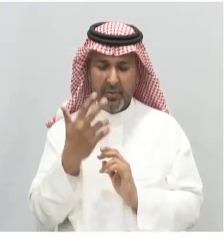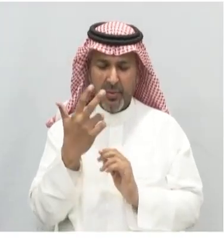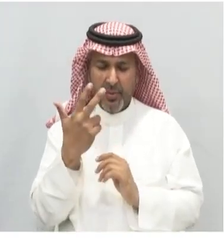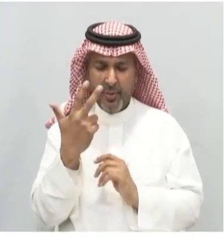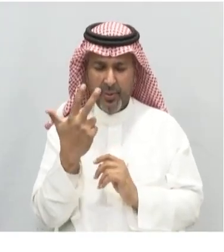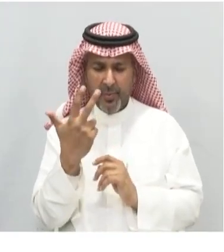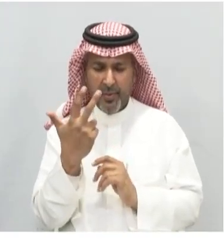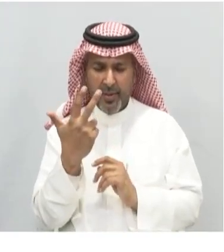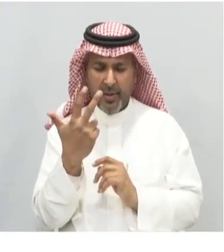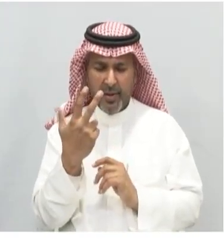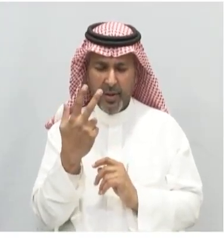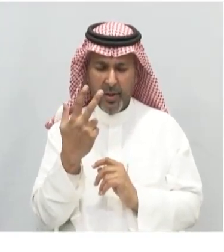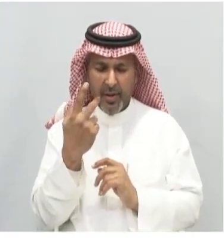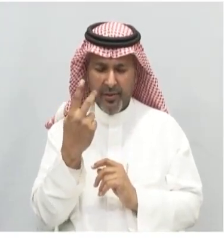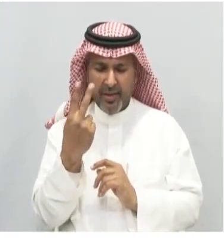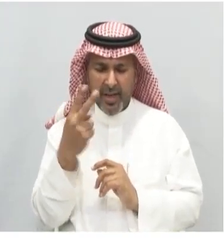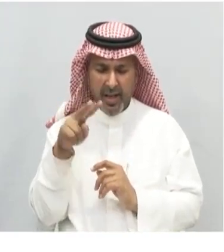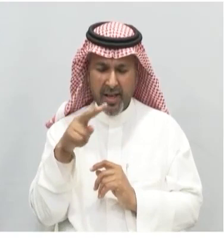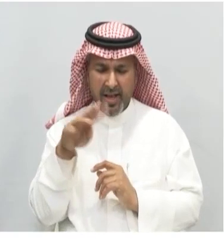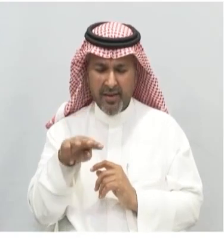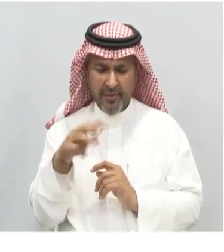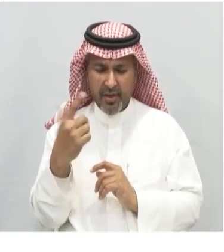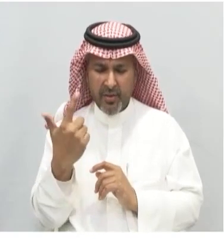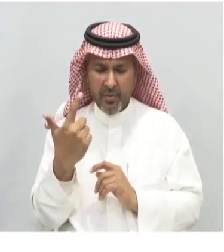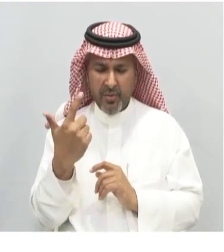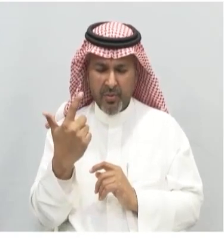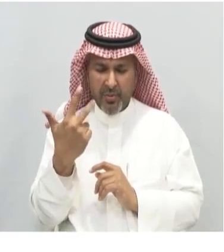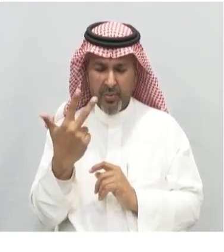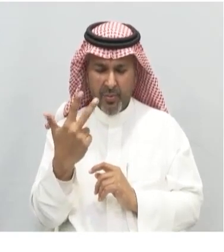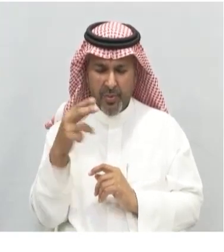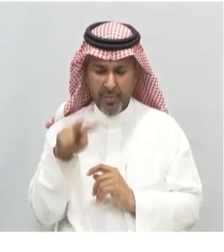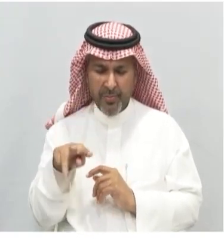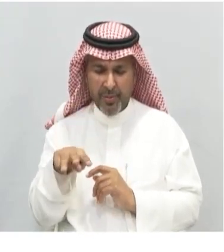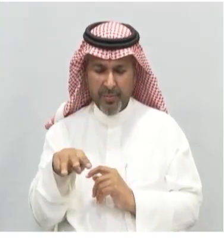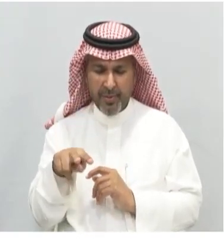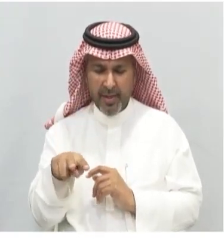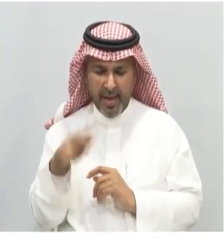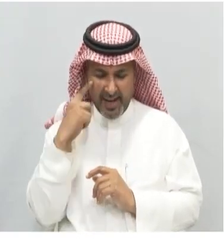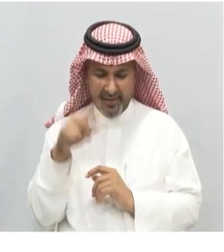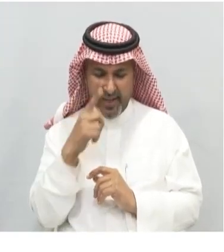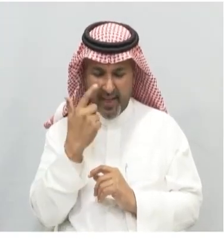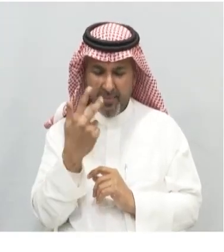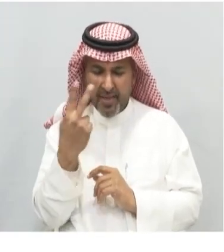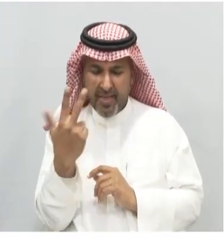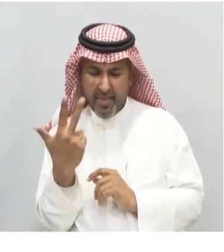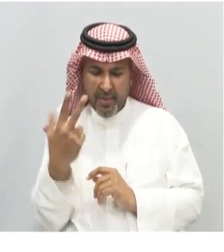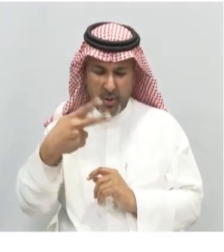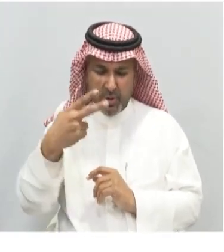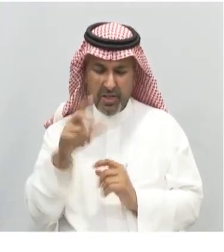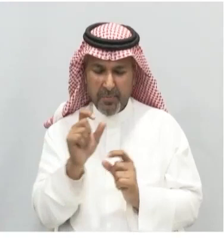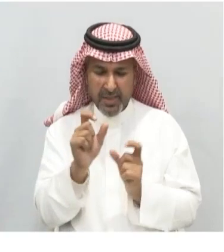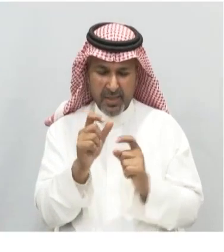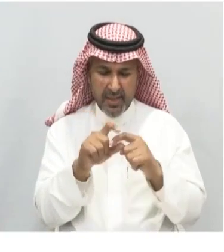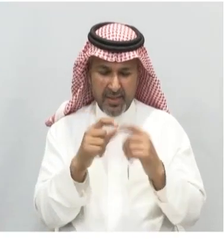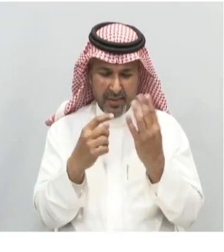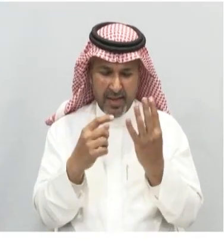تق 7 يا ابطال تساوي 400 بارك الله فيكم بدانا باستعمال الحقيقه الاساسيه ثم